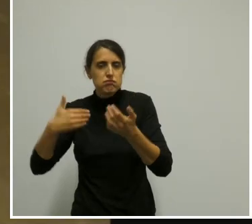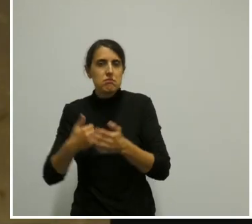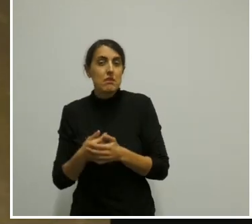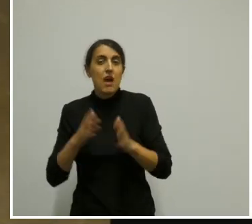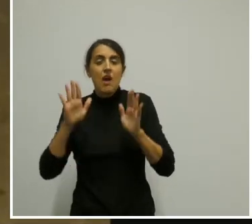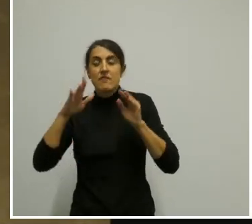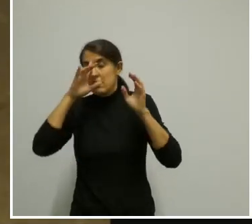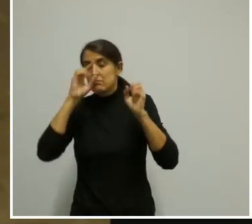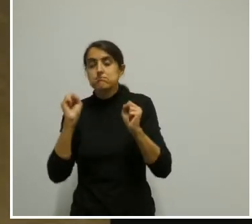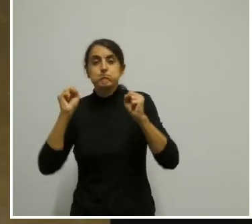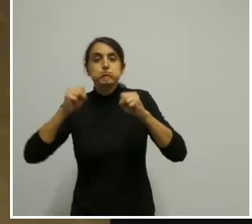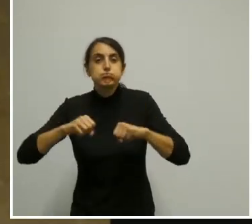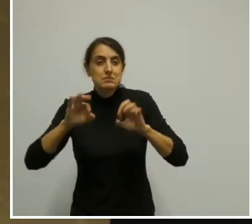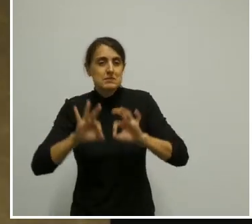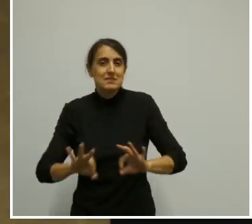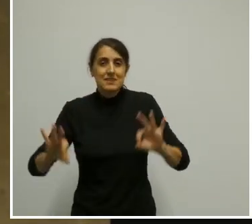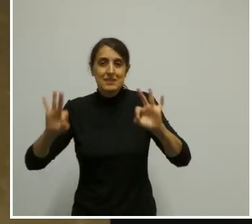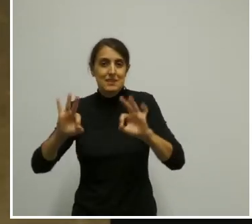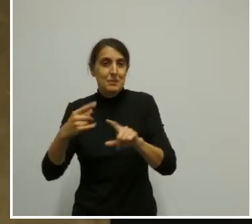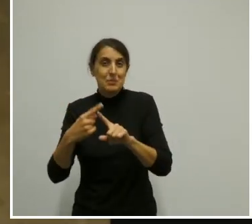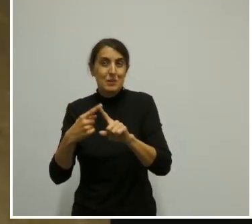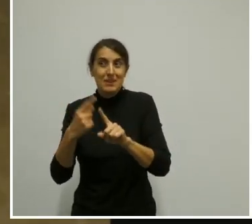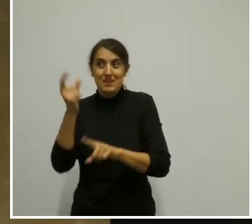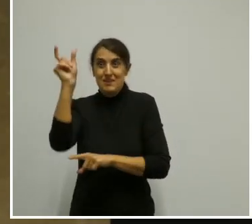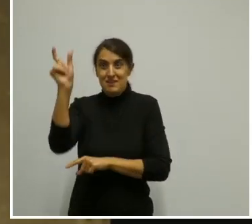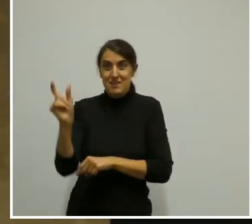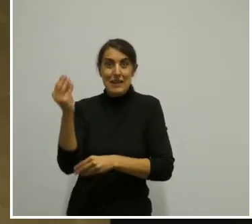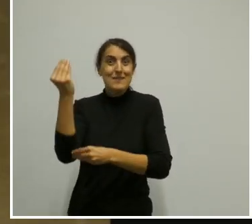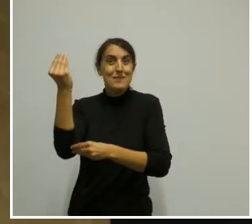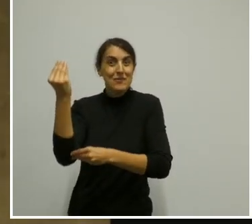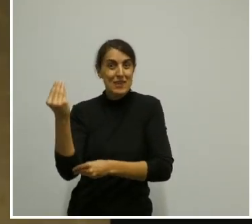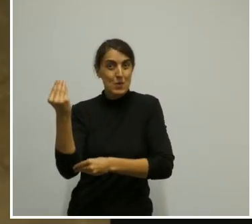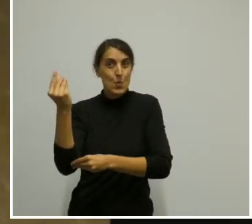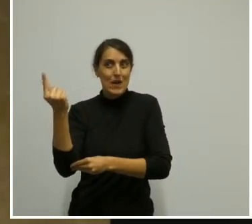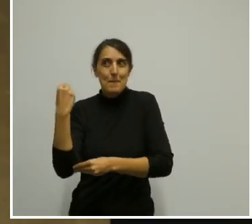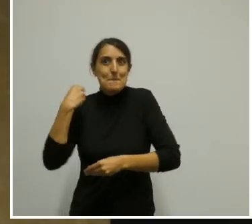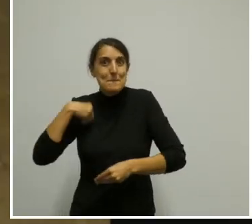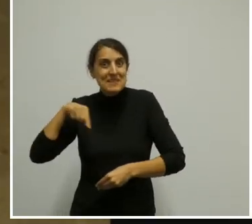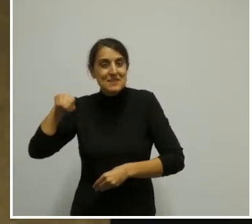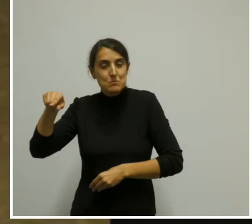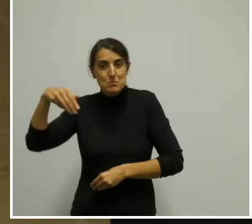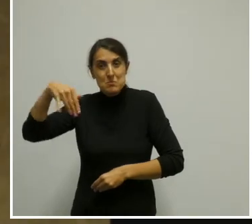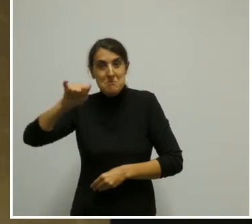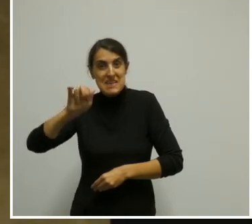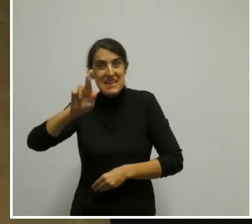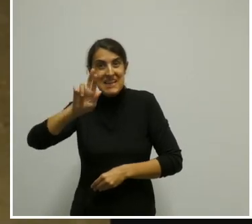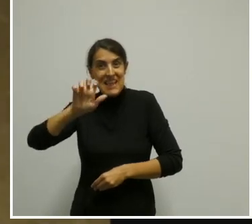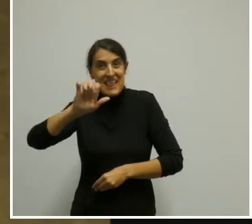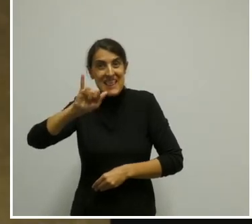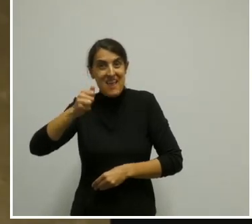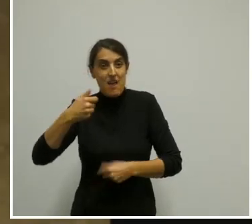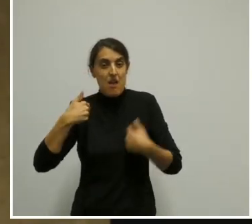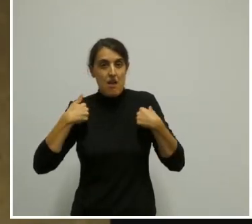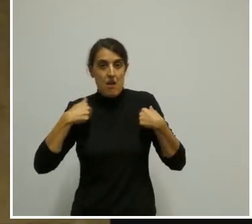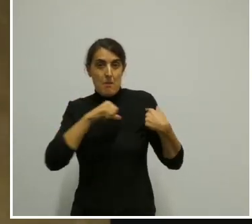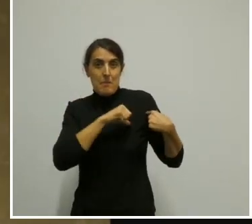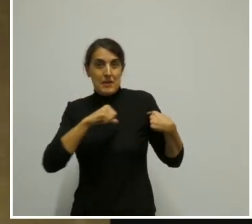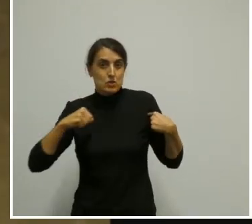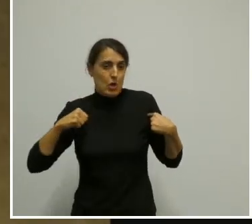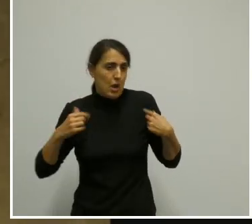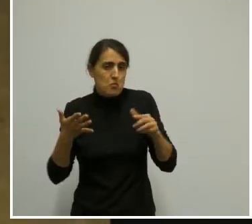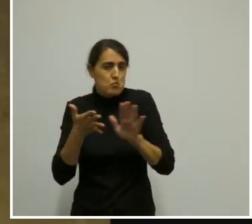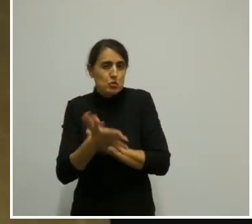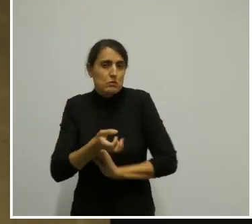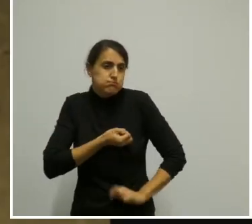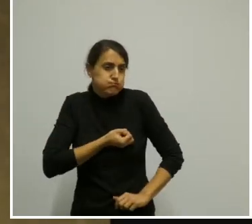a res perquè sí que va ser una figura que va estar ella a nivell personal i perquè doncs, per vocació ho va